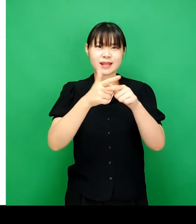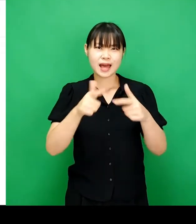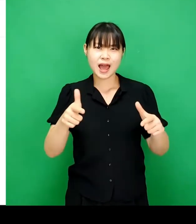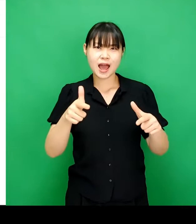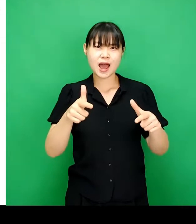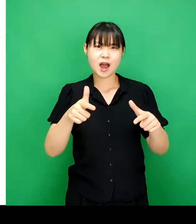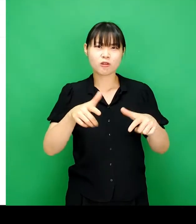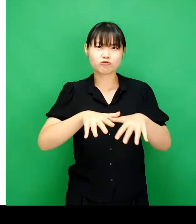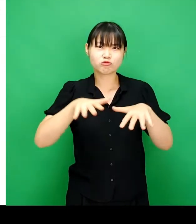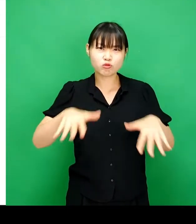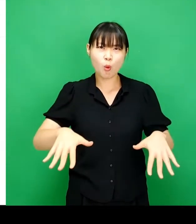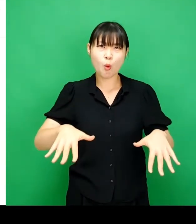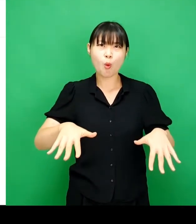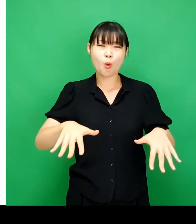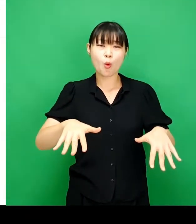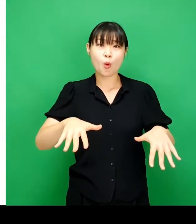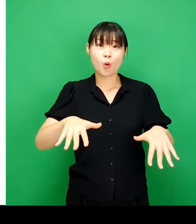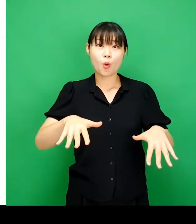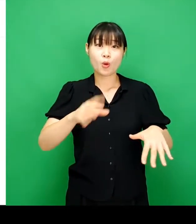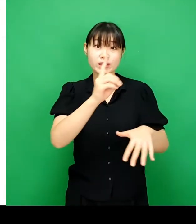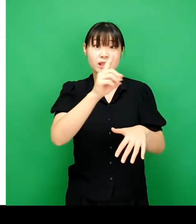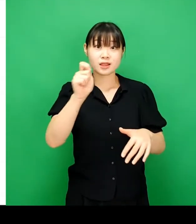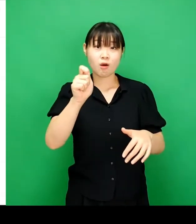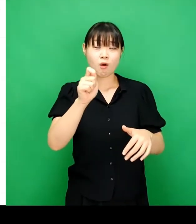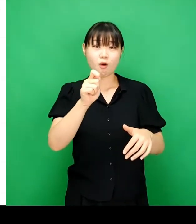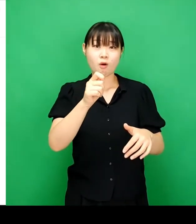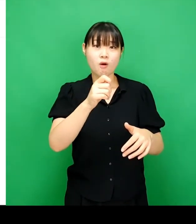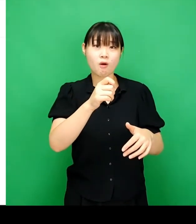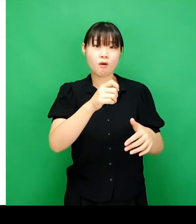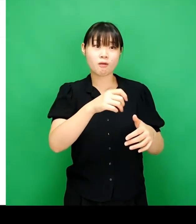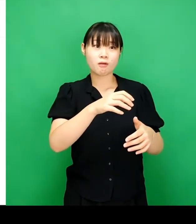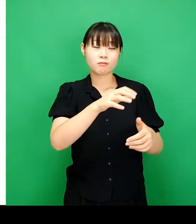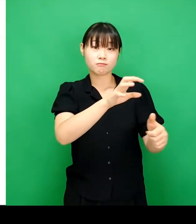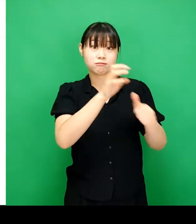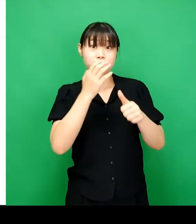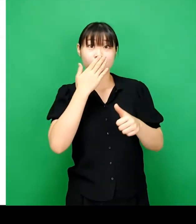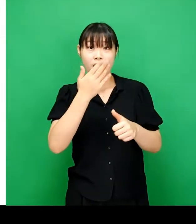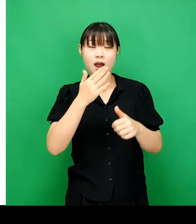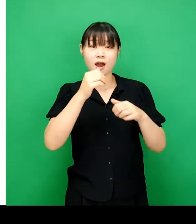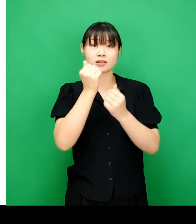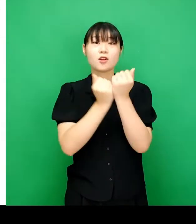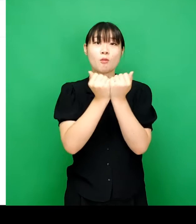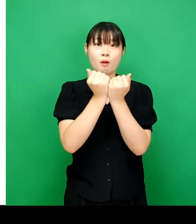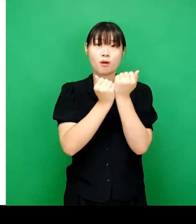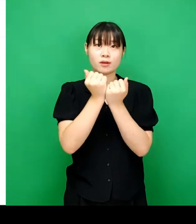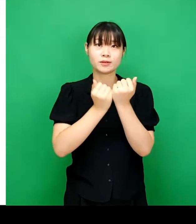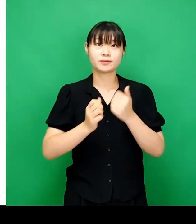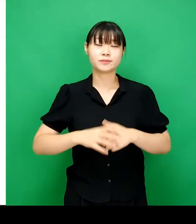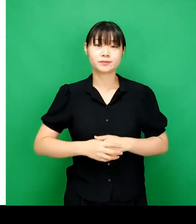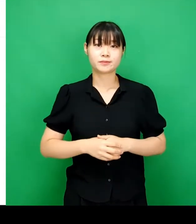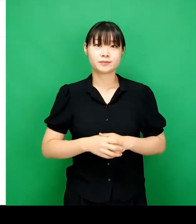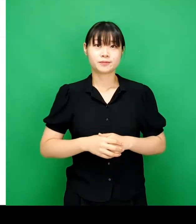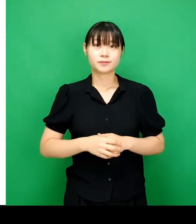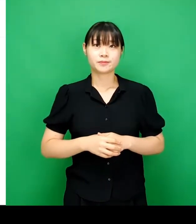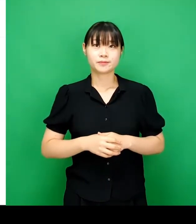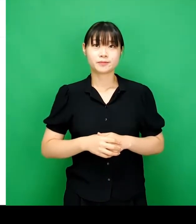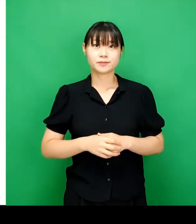import XML 함수는 다양한 구조화된 데이터로부터 데이터를 가져온다고 설명하고 있습니다.